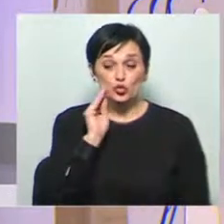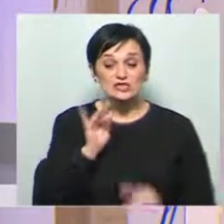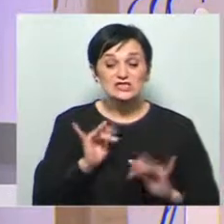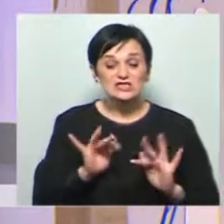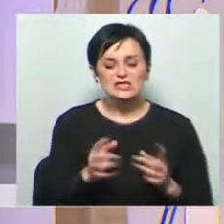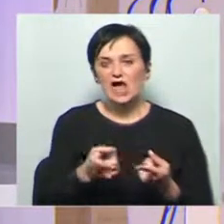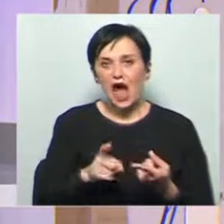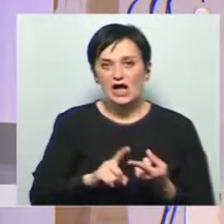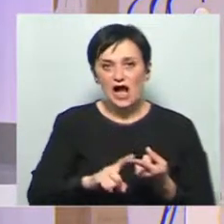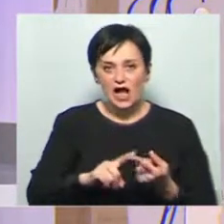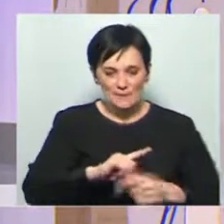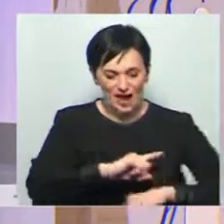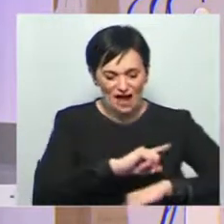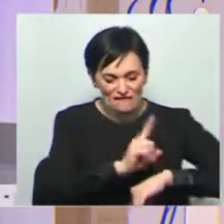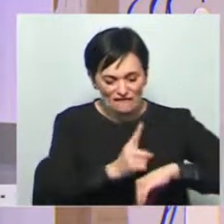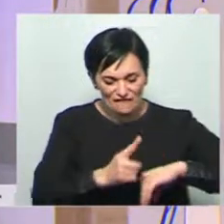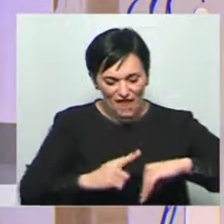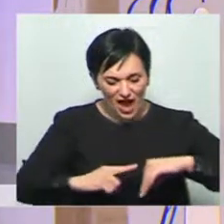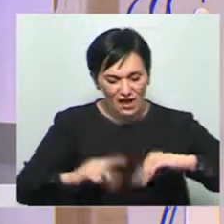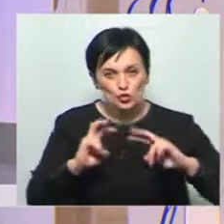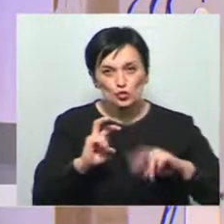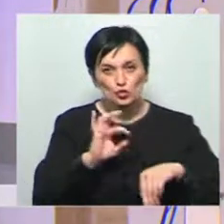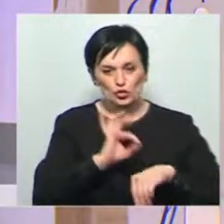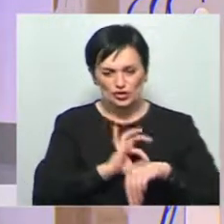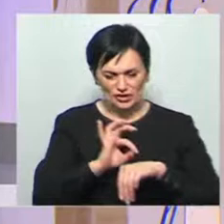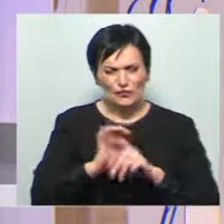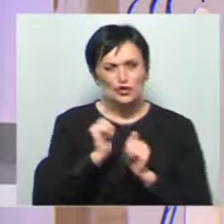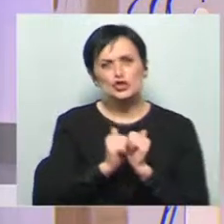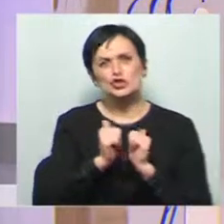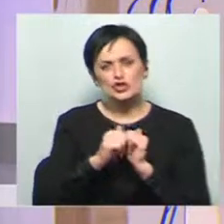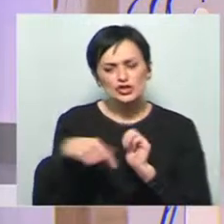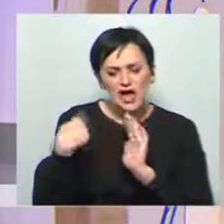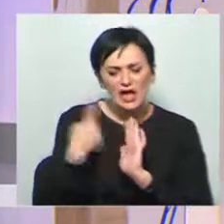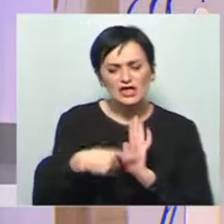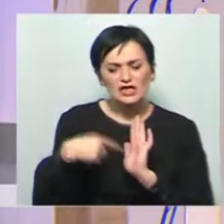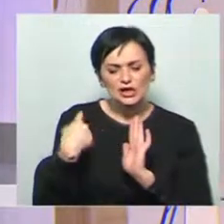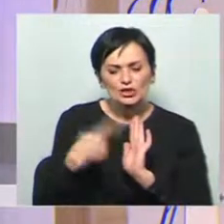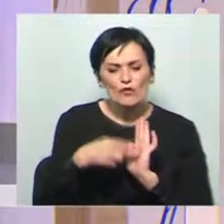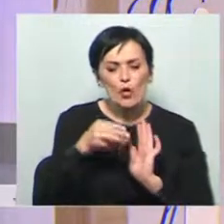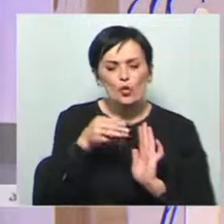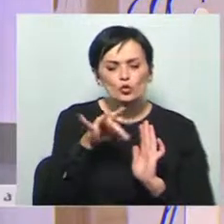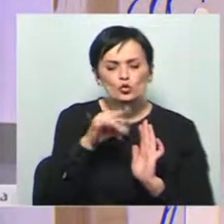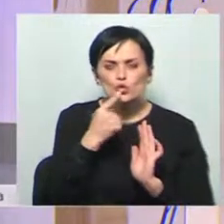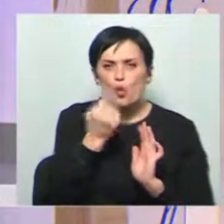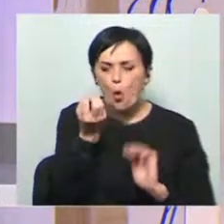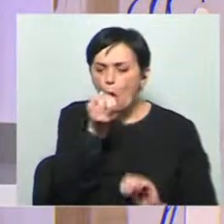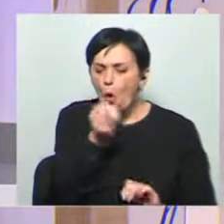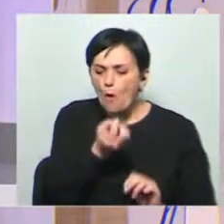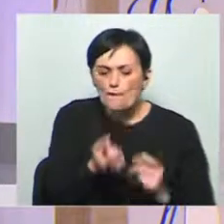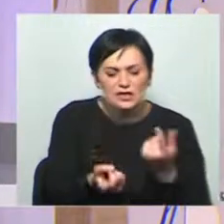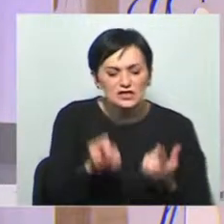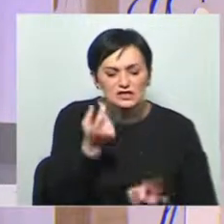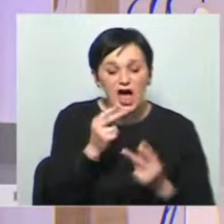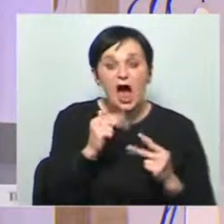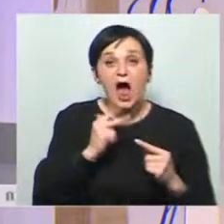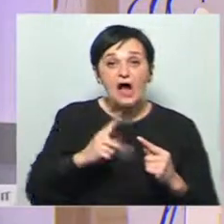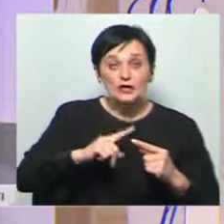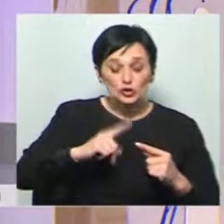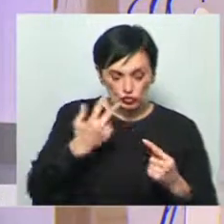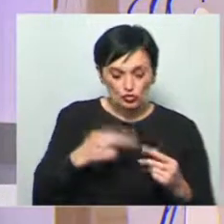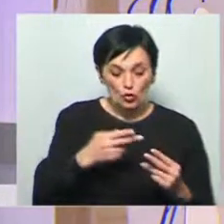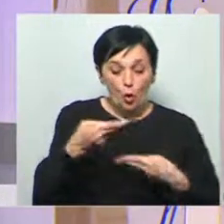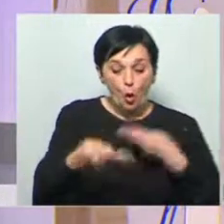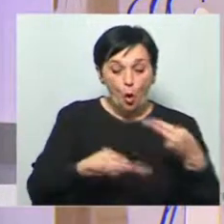საქმე ეხებოდა ვენურ დაავადებას, ძალიან ხშირად იყო ხოლმე კითხვები თრომბის წარმოქმნასთან დაკავშირებით ან პოსტოპერაციულ